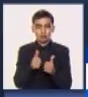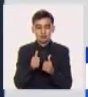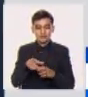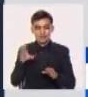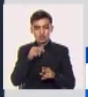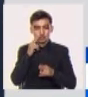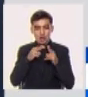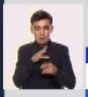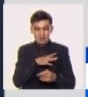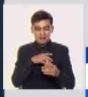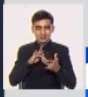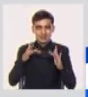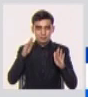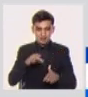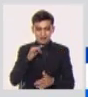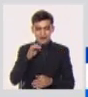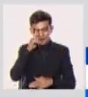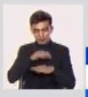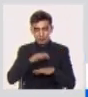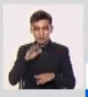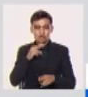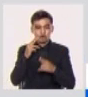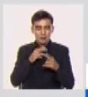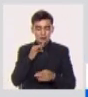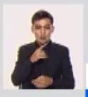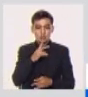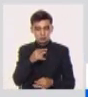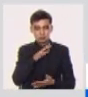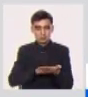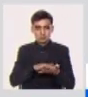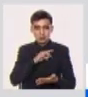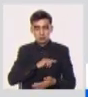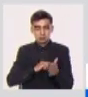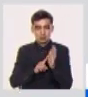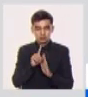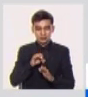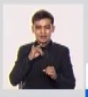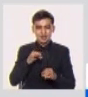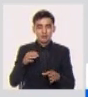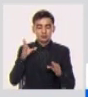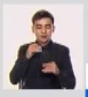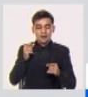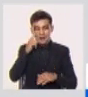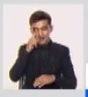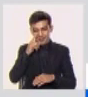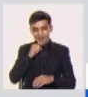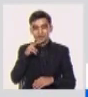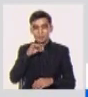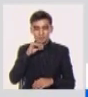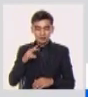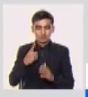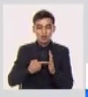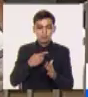жалобу в социальную сеть и обратились в акимат. Но заведение продолжает работать. В администрации уверены, что требования санврача они